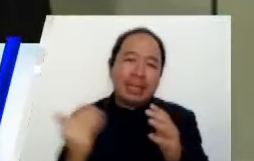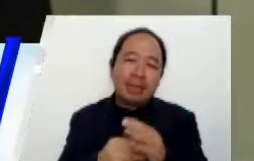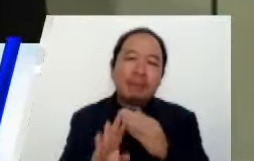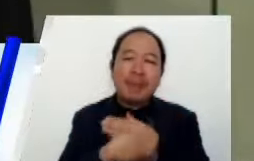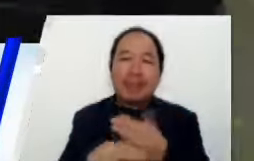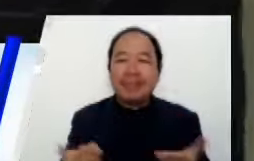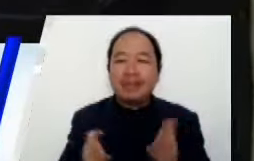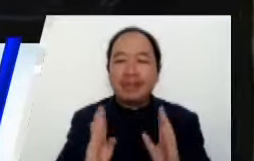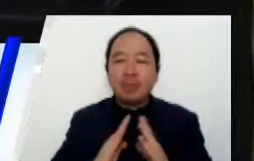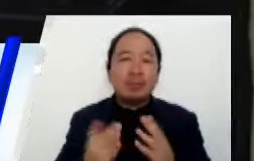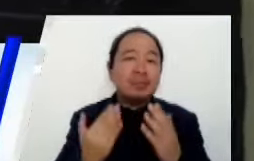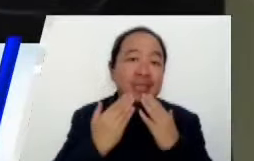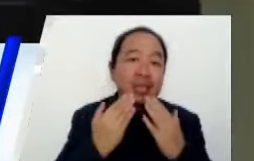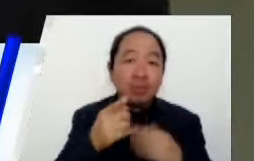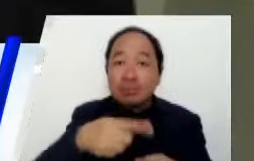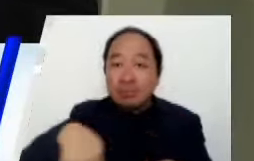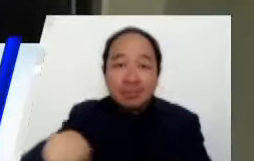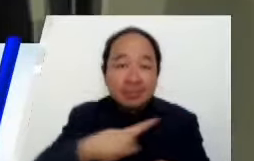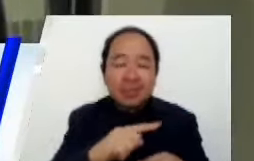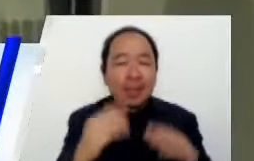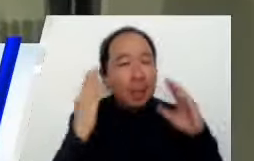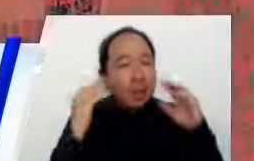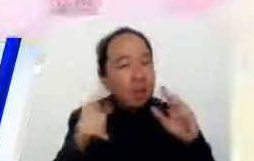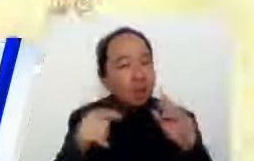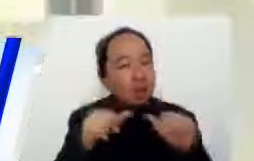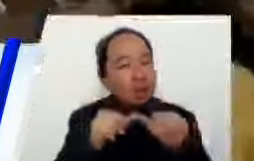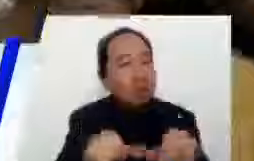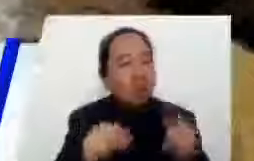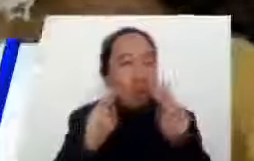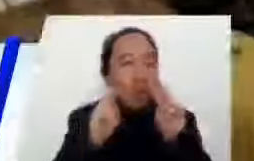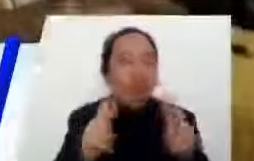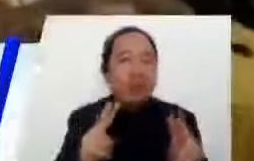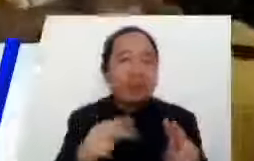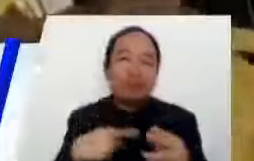mga kapuso. We hope you keep watching Asawa ng Asawa Ko.